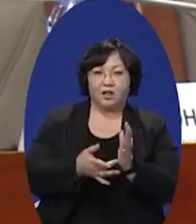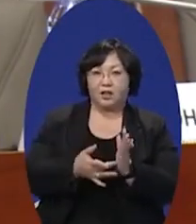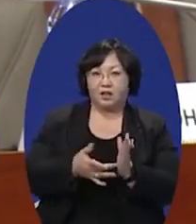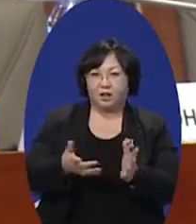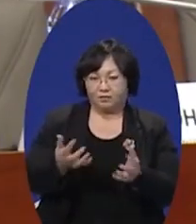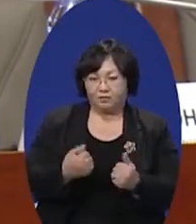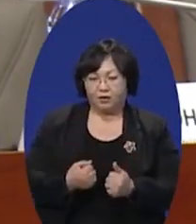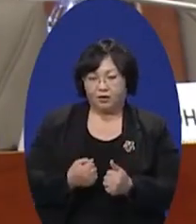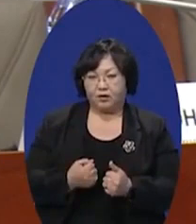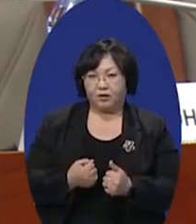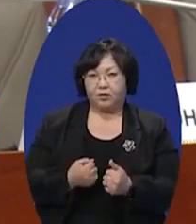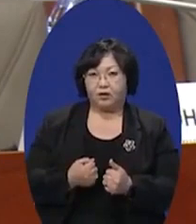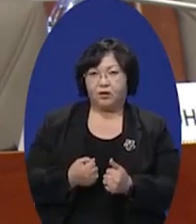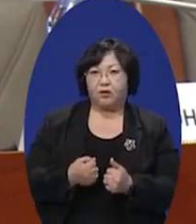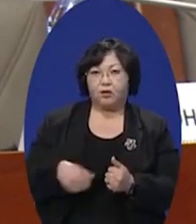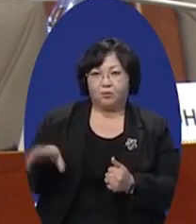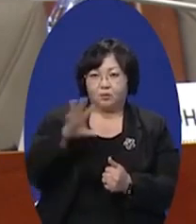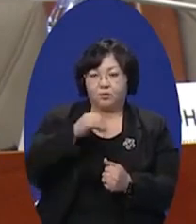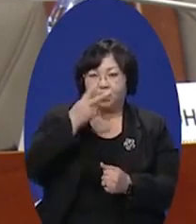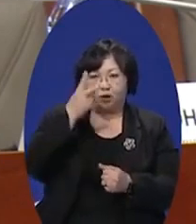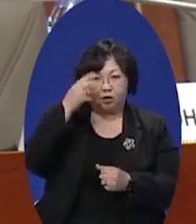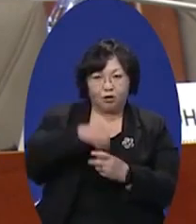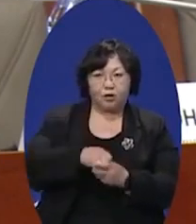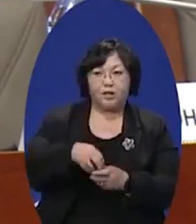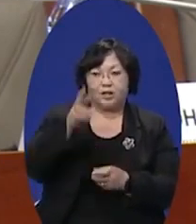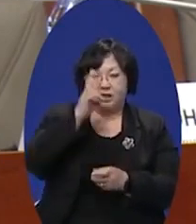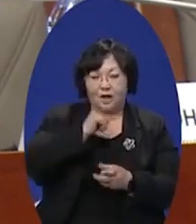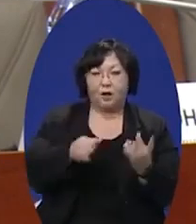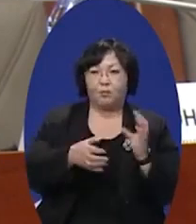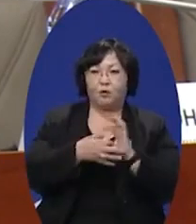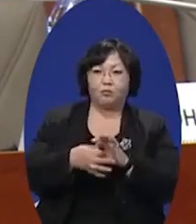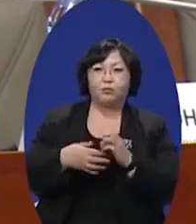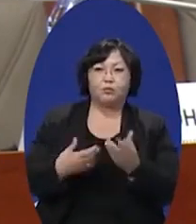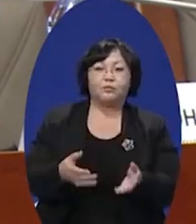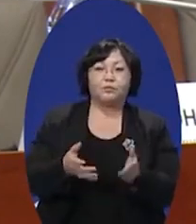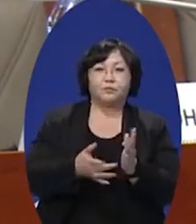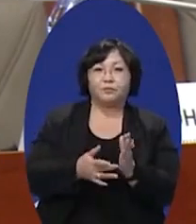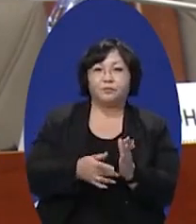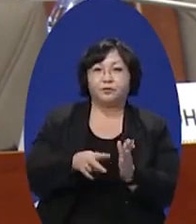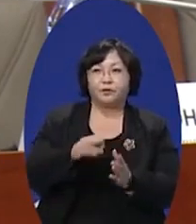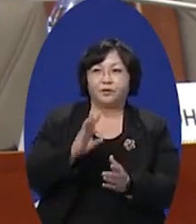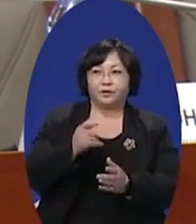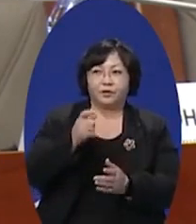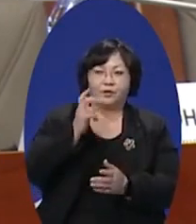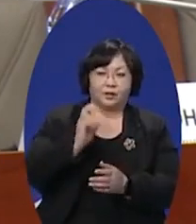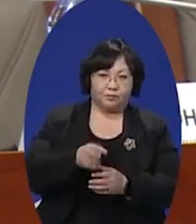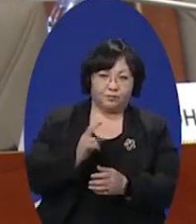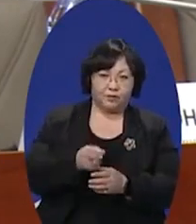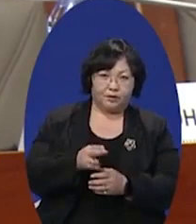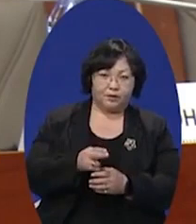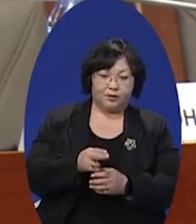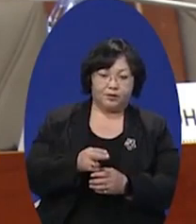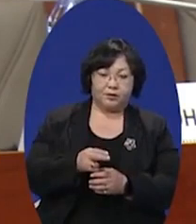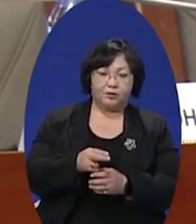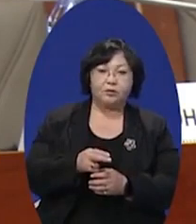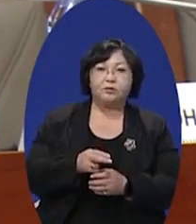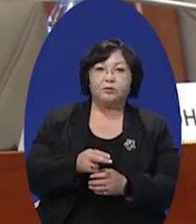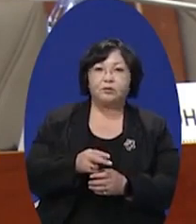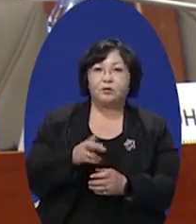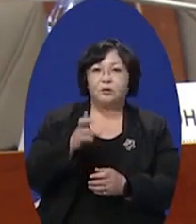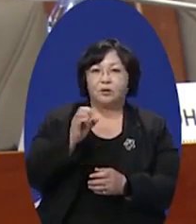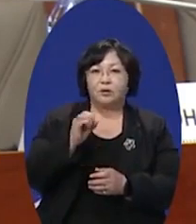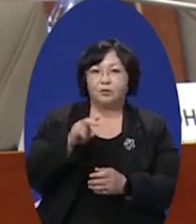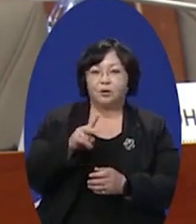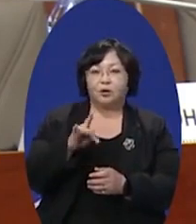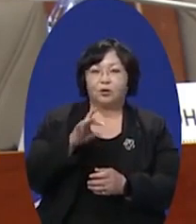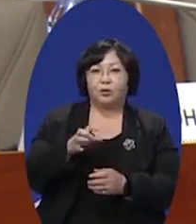гэд. Тэгээ тэр бид нар ойлгохтой бол яам зуучилсан тэр техник лизингийн ийм компанид анаас одоо нэг Белорус